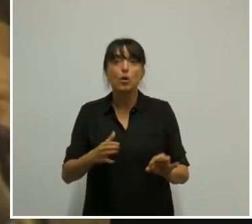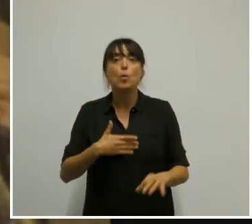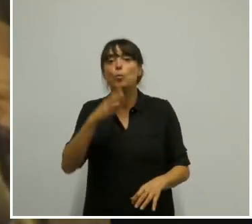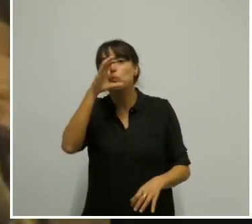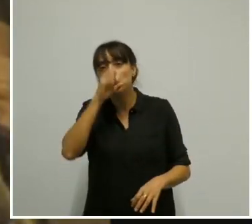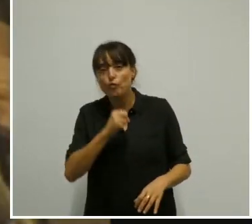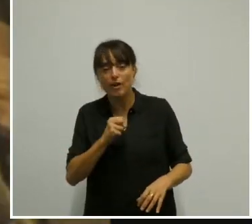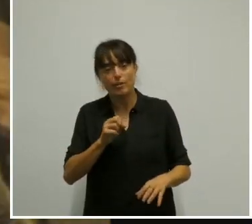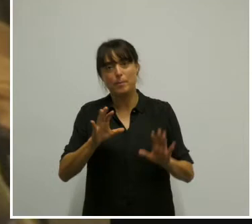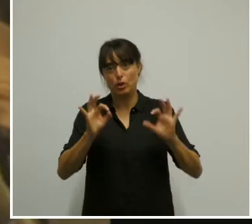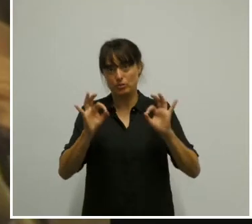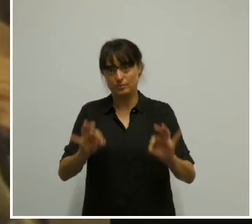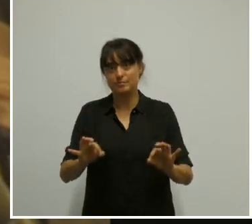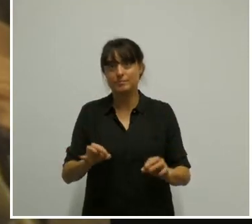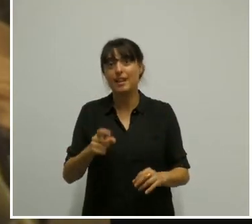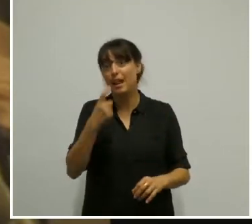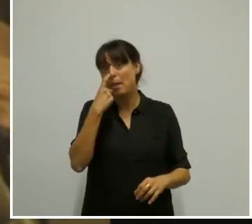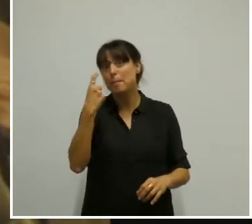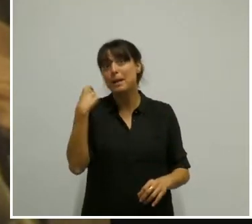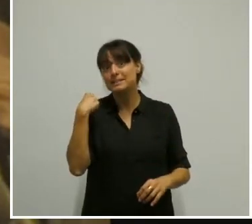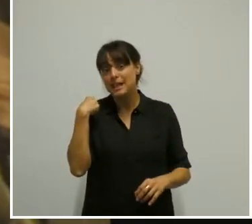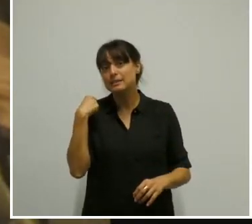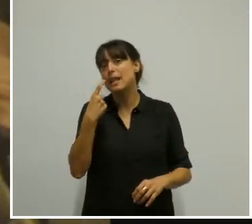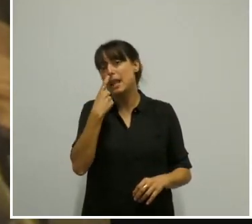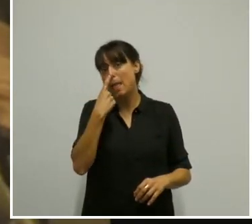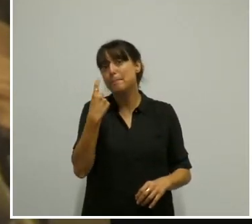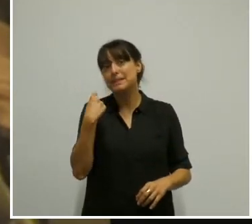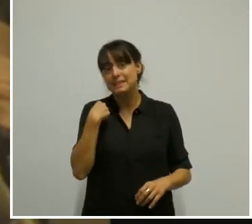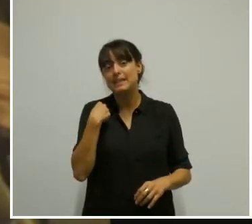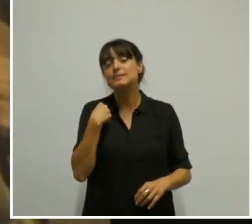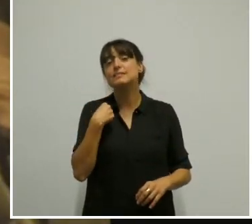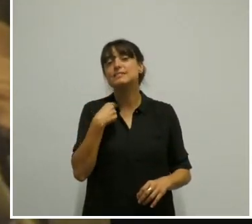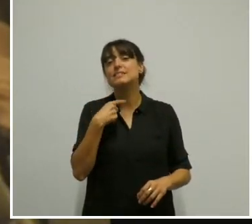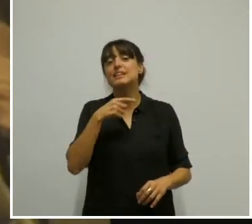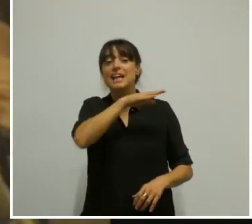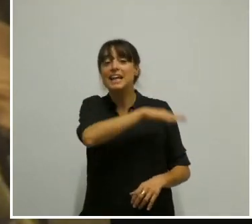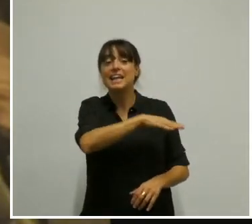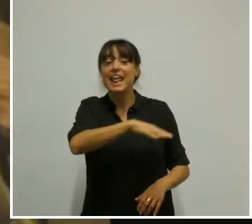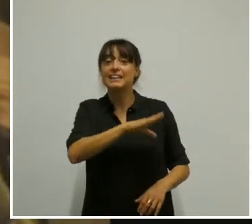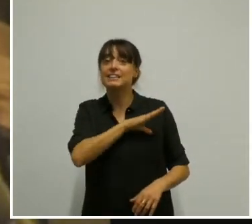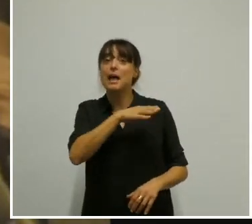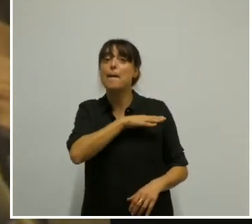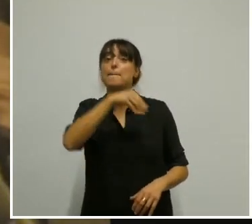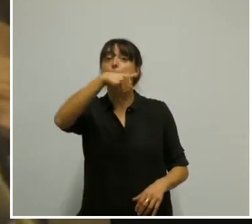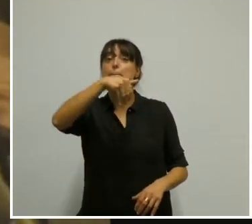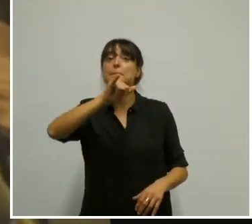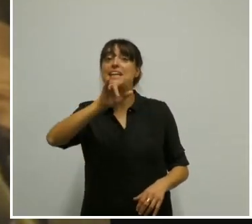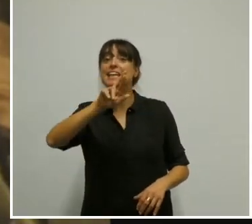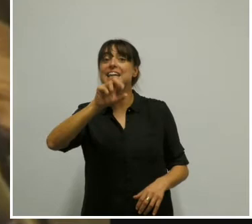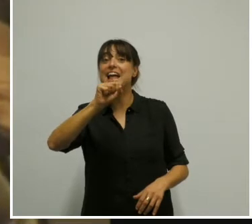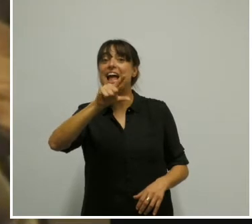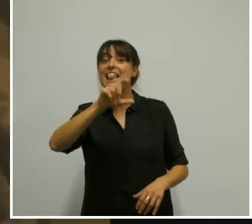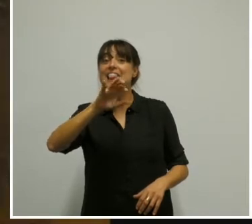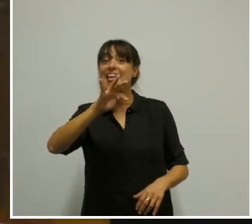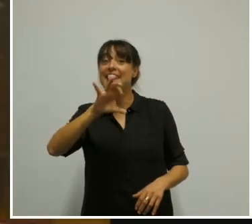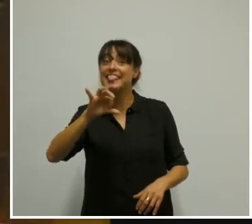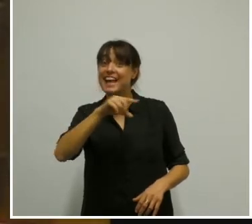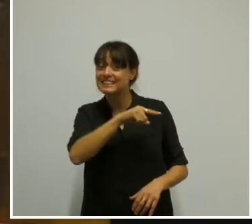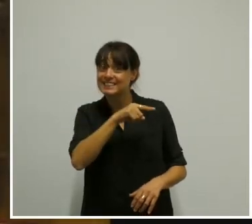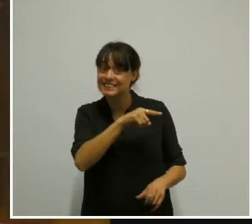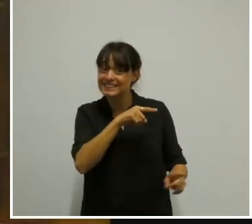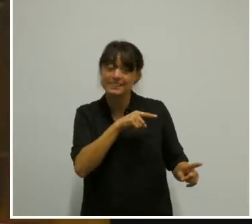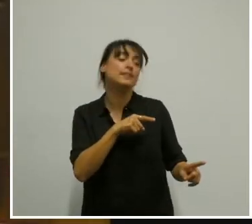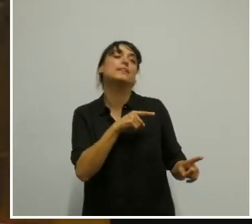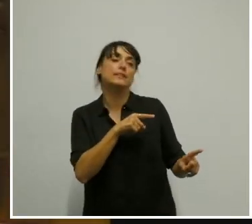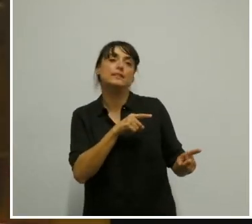error, però l'any passat amb aquest tema no acostuma a passar. Es van quedar nens de miralletes que estan escrits al d'això sense entrar. Perquè no farien la preinscripció com